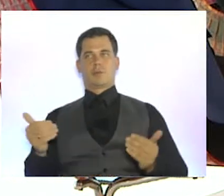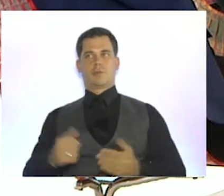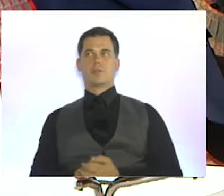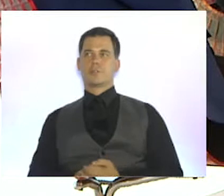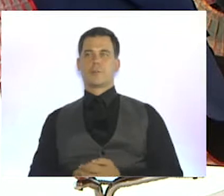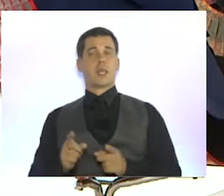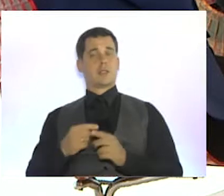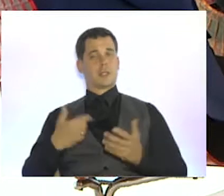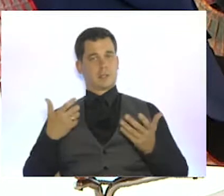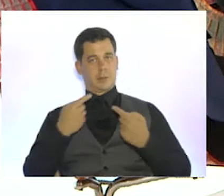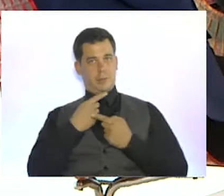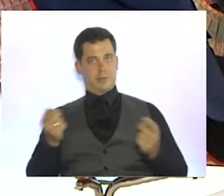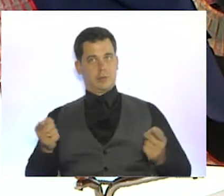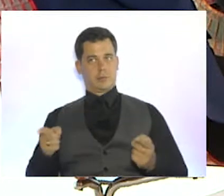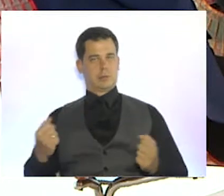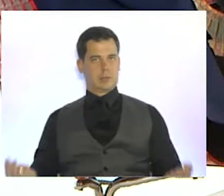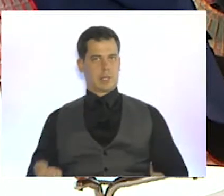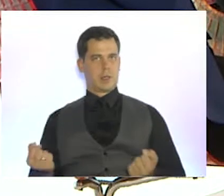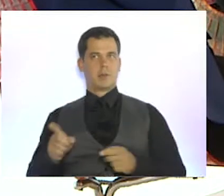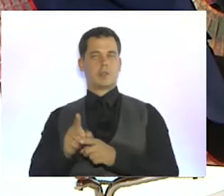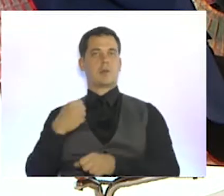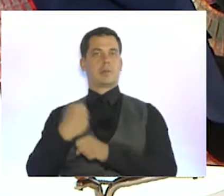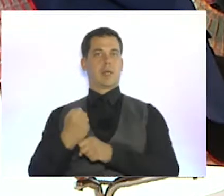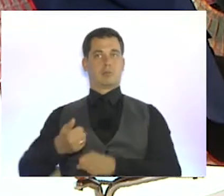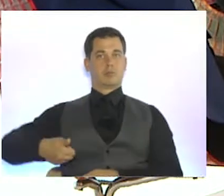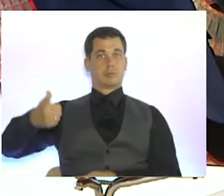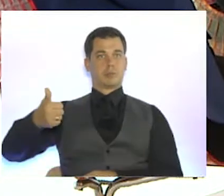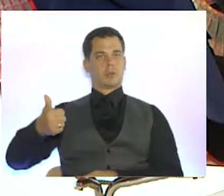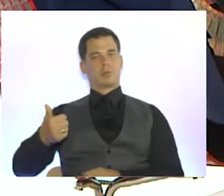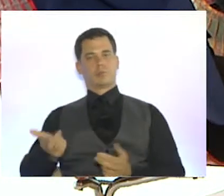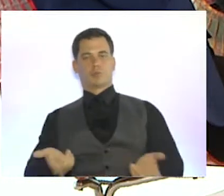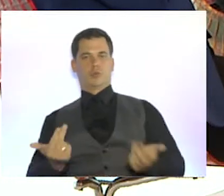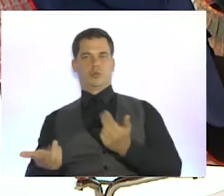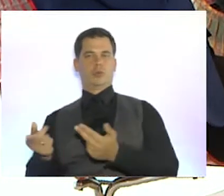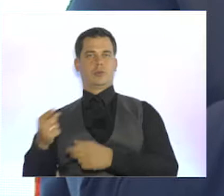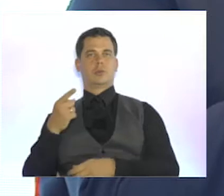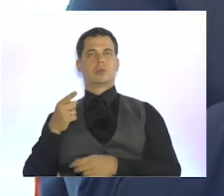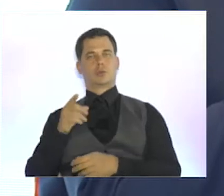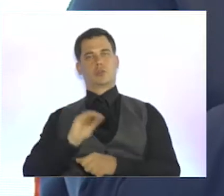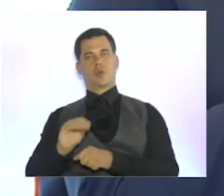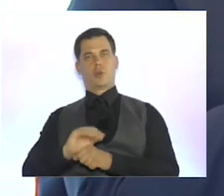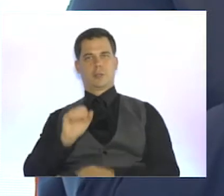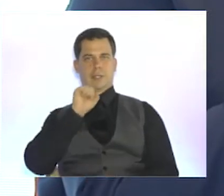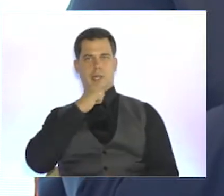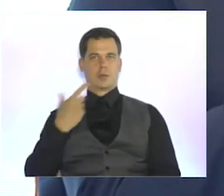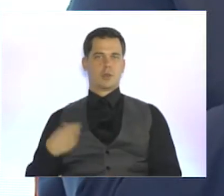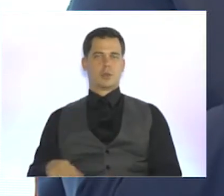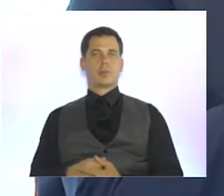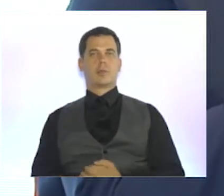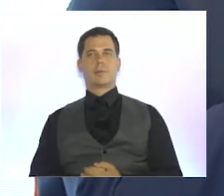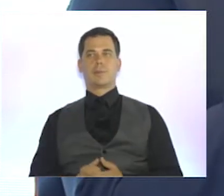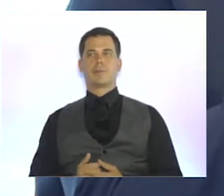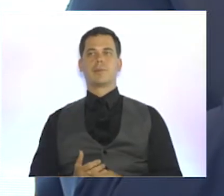państwu powiedzieć, że zabiegają o to również pracodawcy, aby swoją kadrę tutaj też